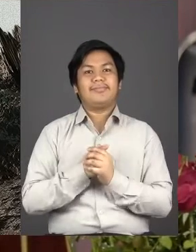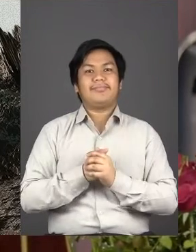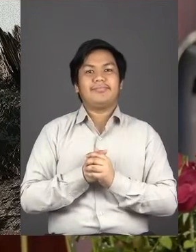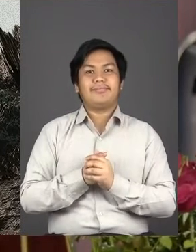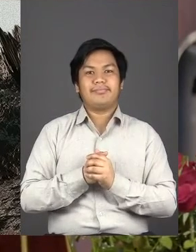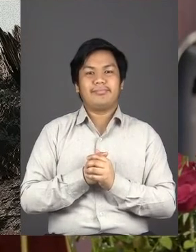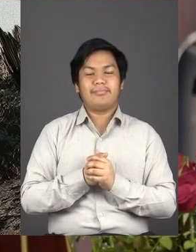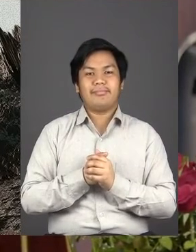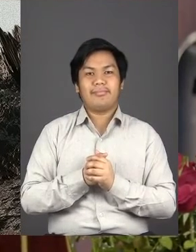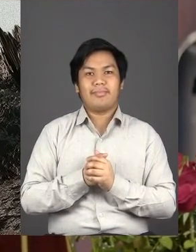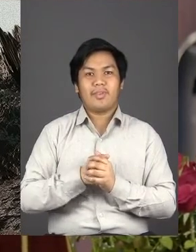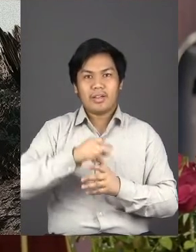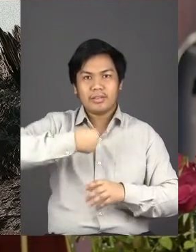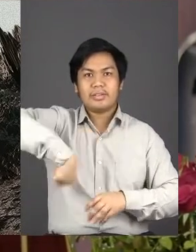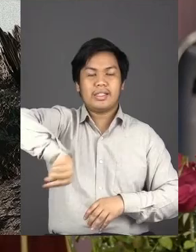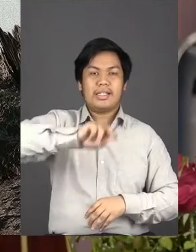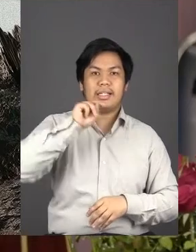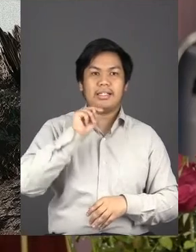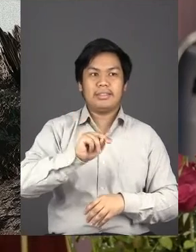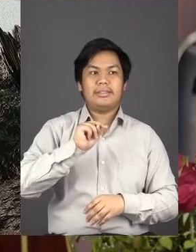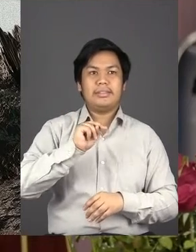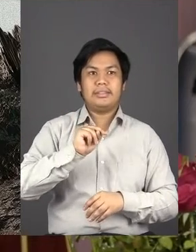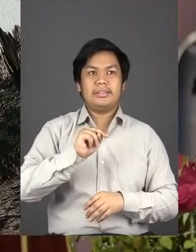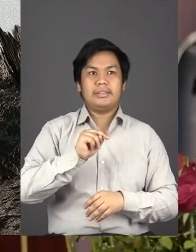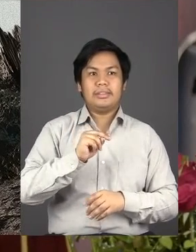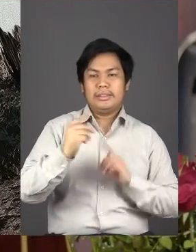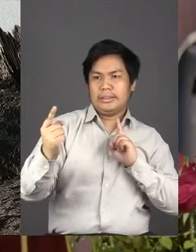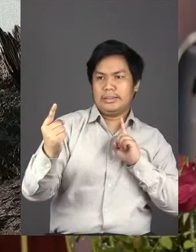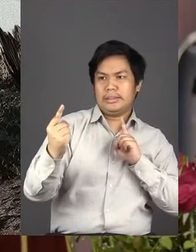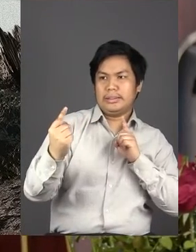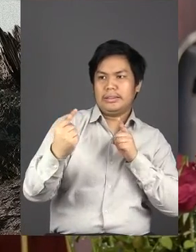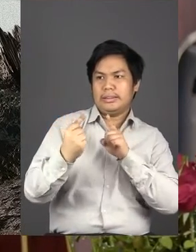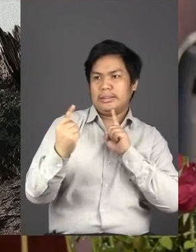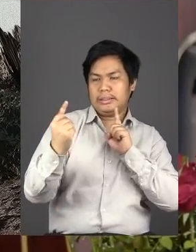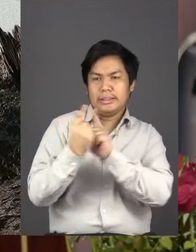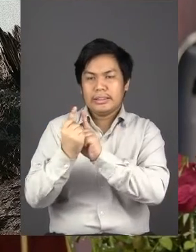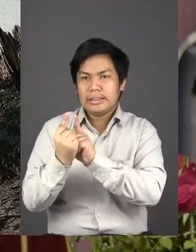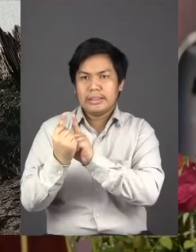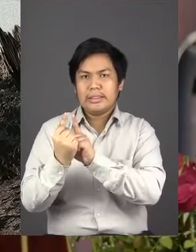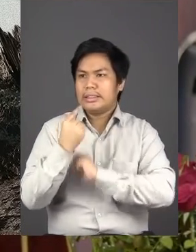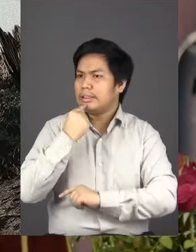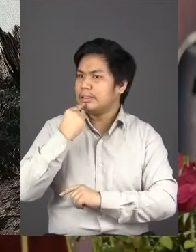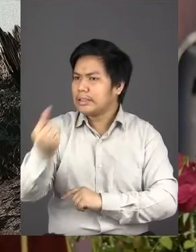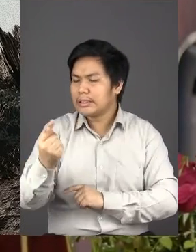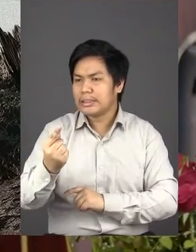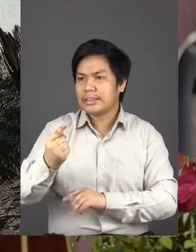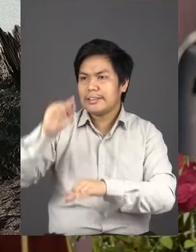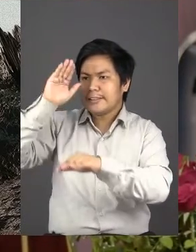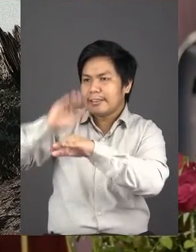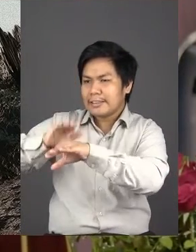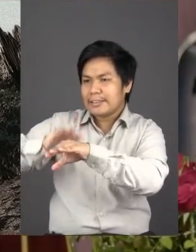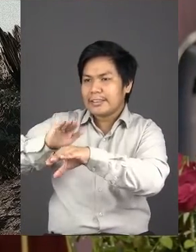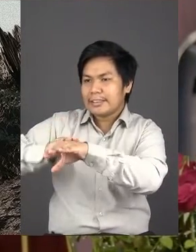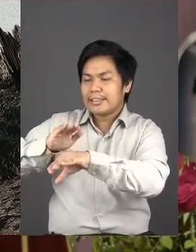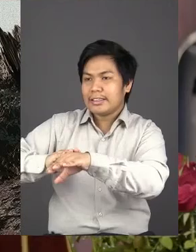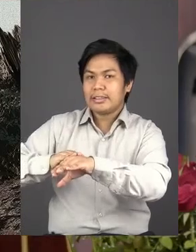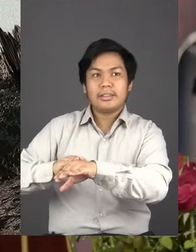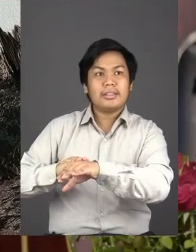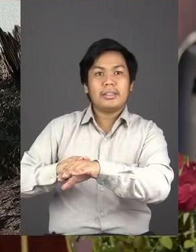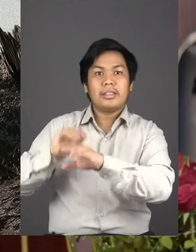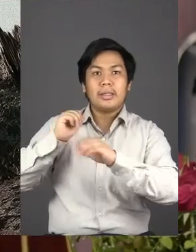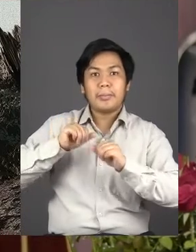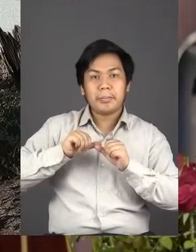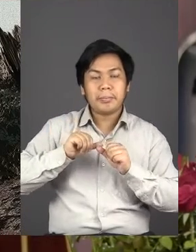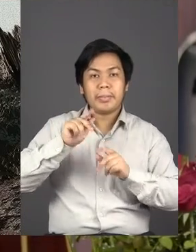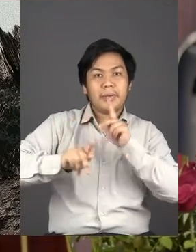dito, kailangan din nating kumprontahin, sabihan, paalalahanan ang mga